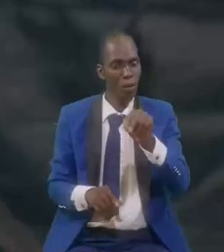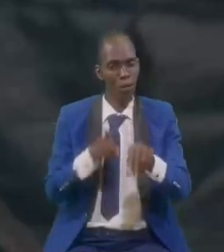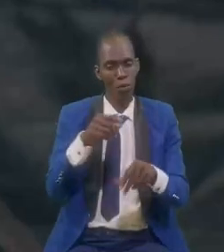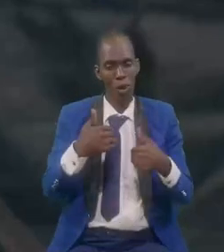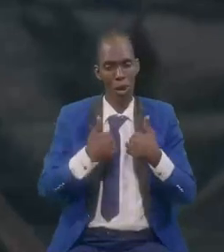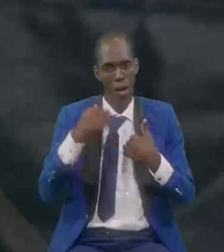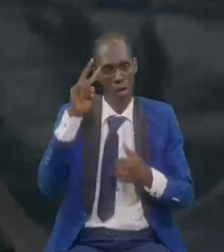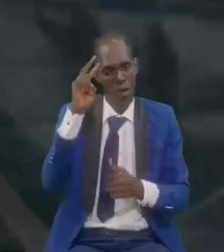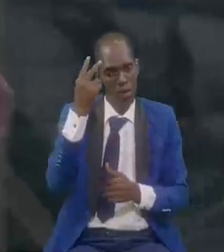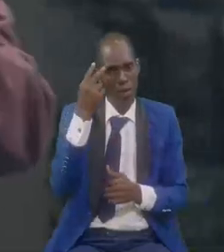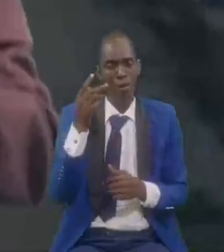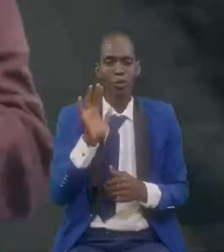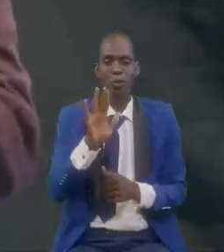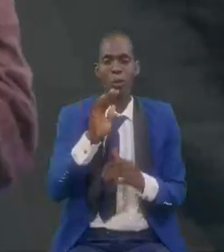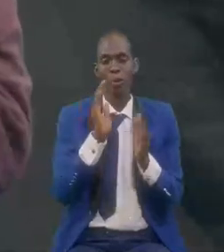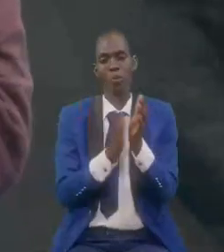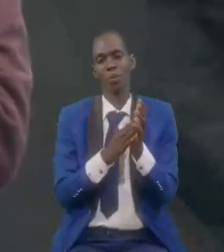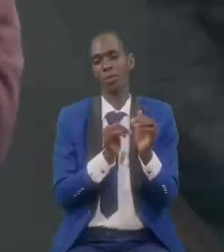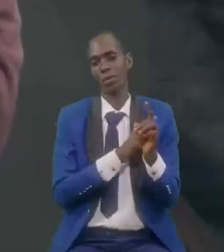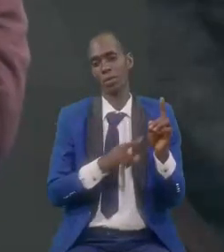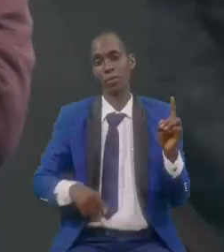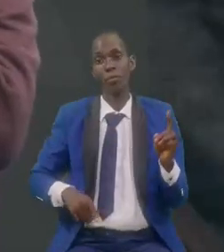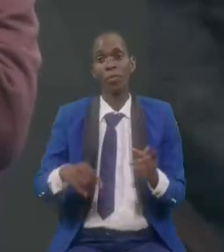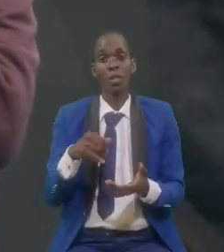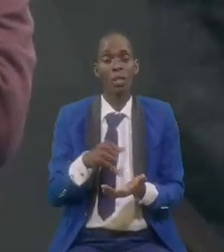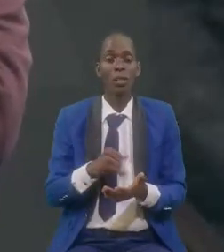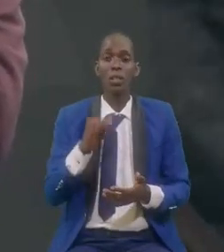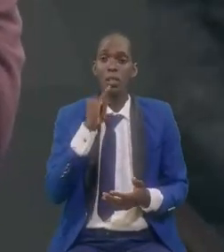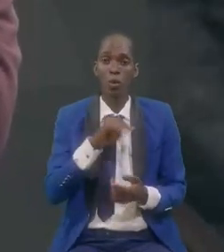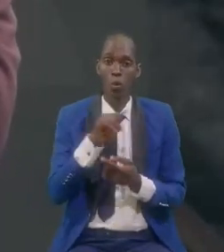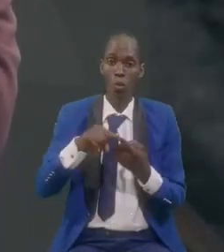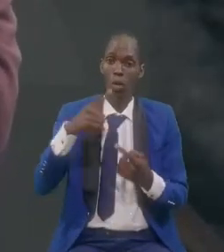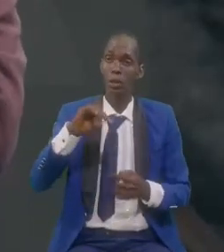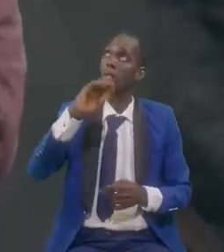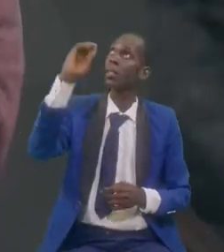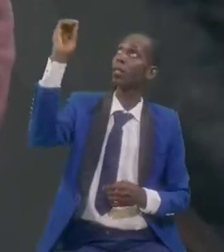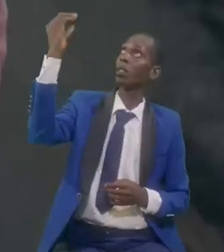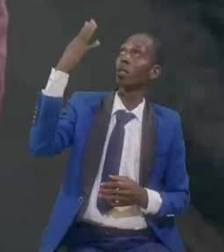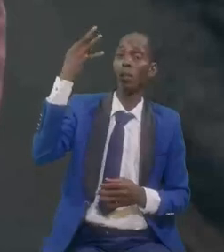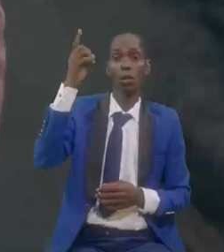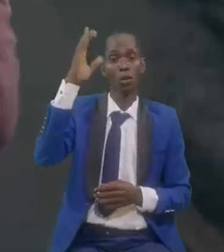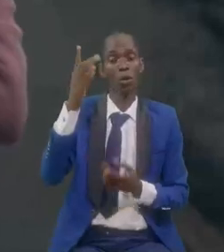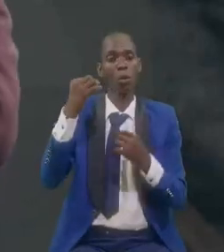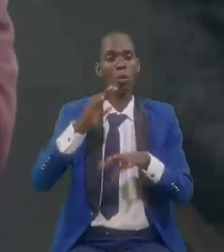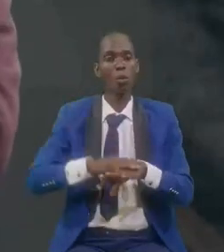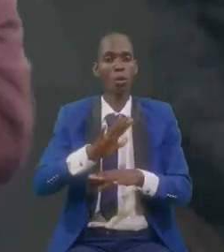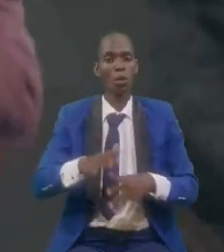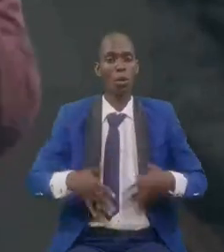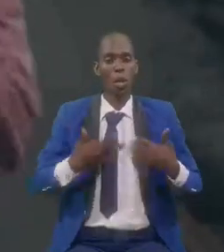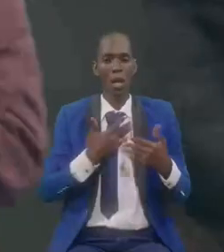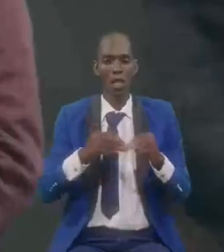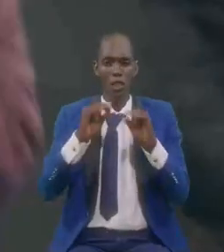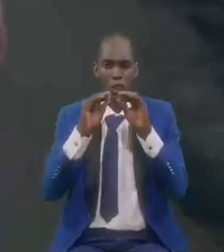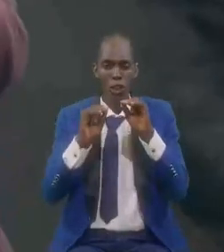mal placé ton gloire à Dieu là. C'est lorsque la grâce de Dieu te parvient dans ta vie et elle